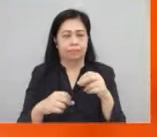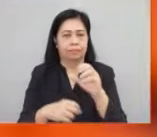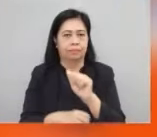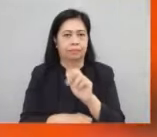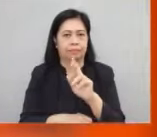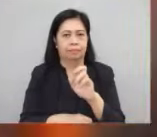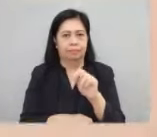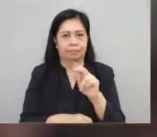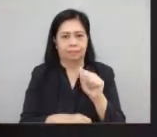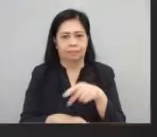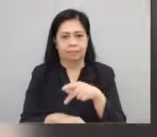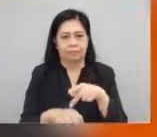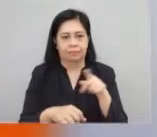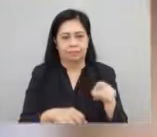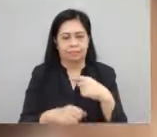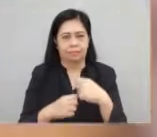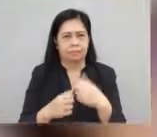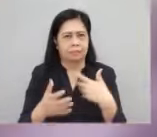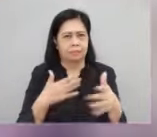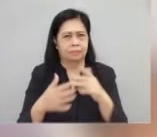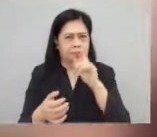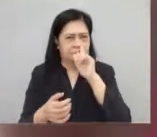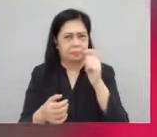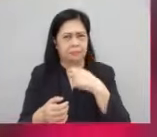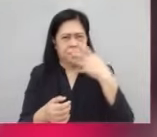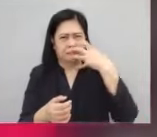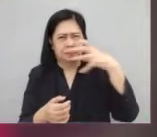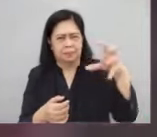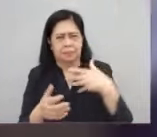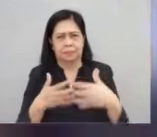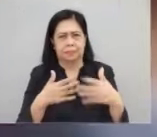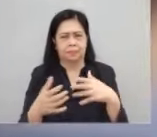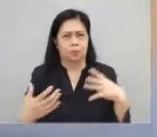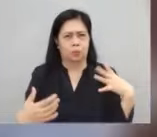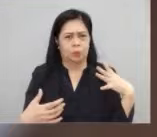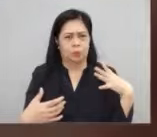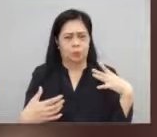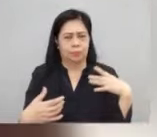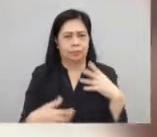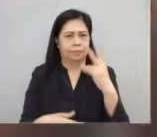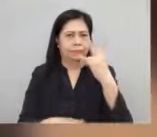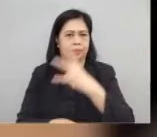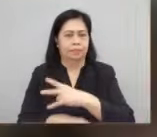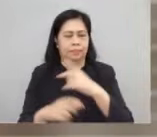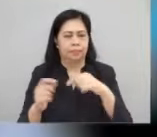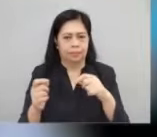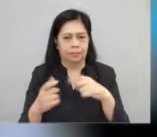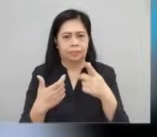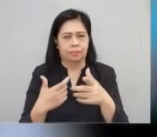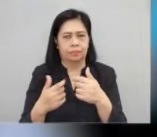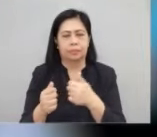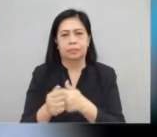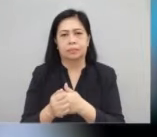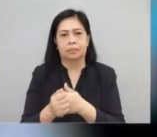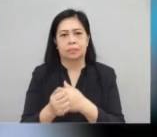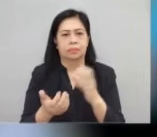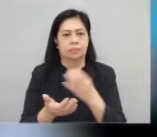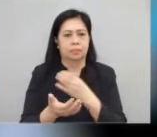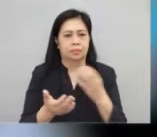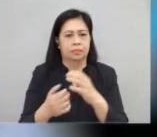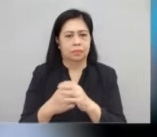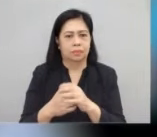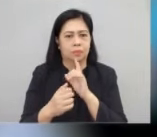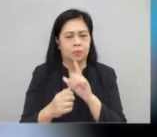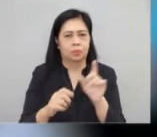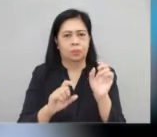nila alintana ang mainit na sikat ng araw sa gitna ng paghihintay sa second day concert ng Seventeen na follow. Marami sa kanila sinadyang